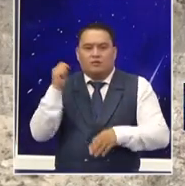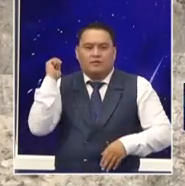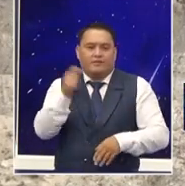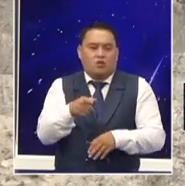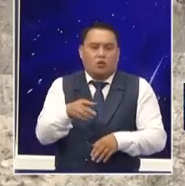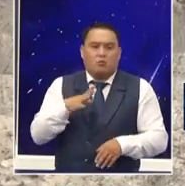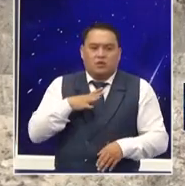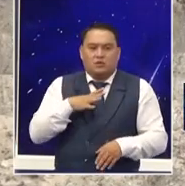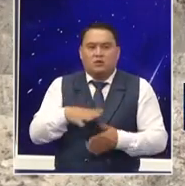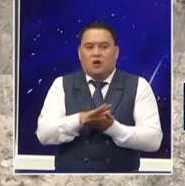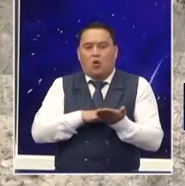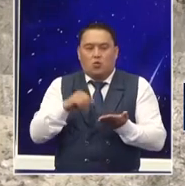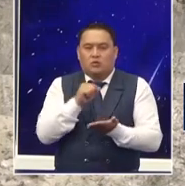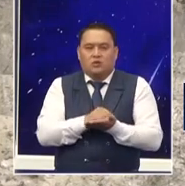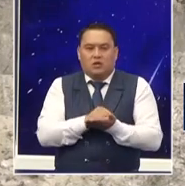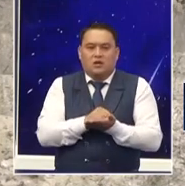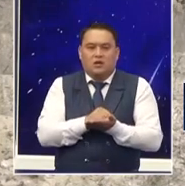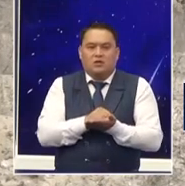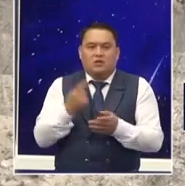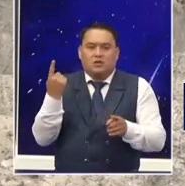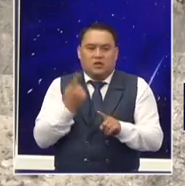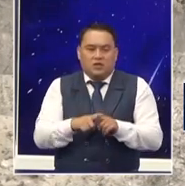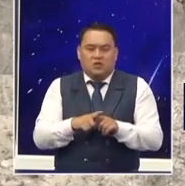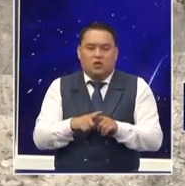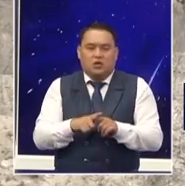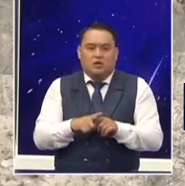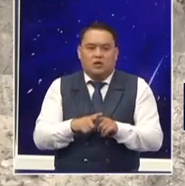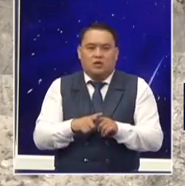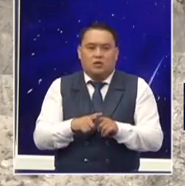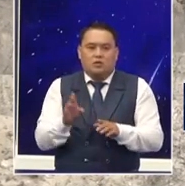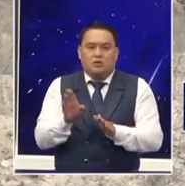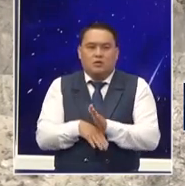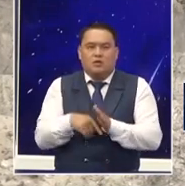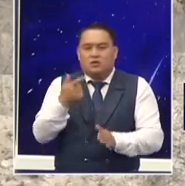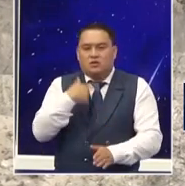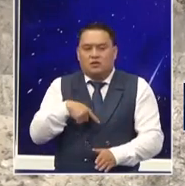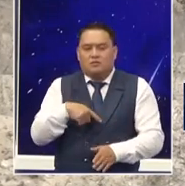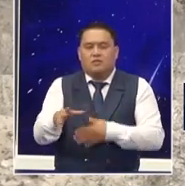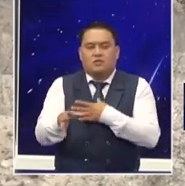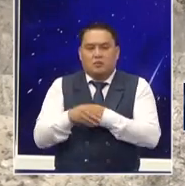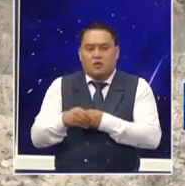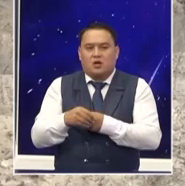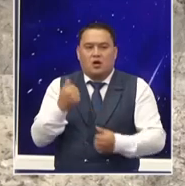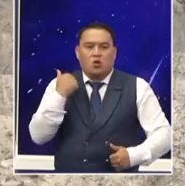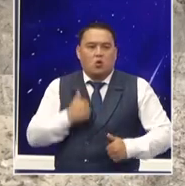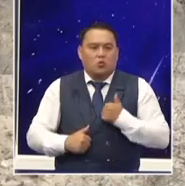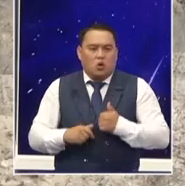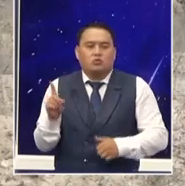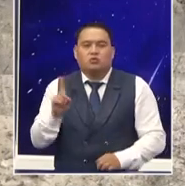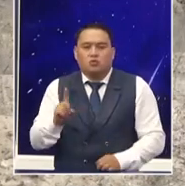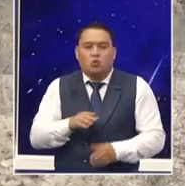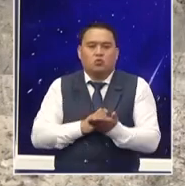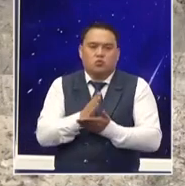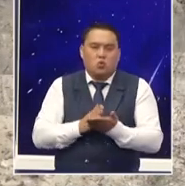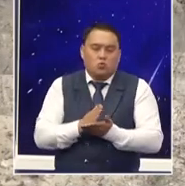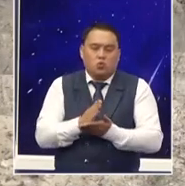танк, поражал вражескую технику бесстрашно со своими сослуживцами. Я очень горд тем, что я служу в